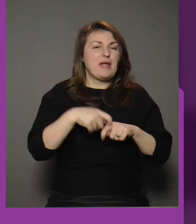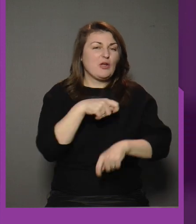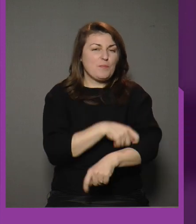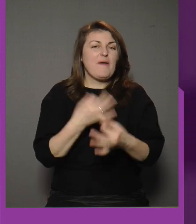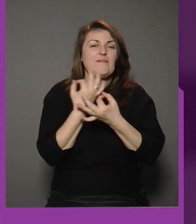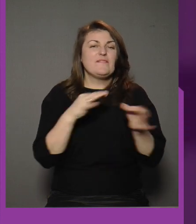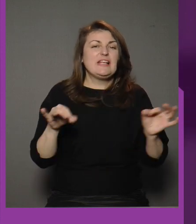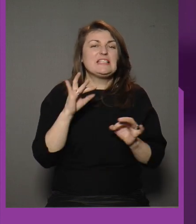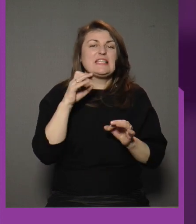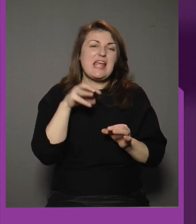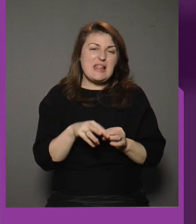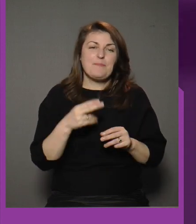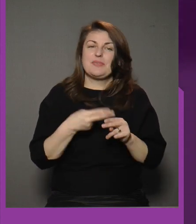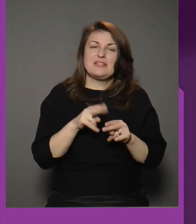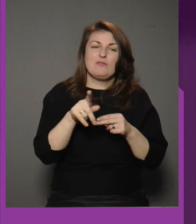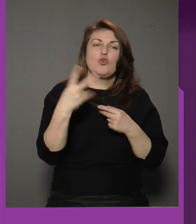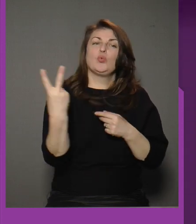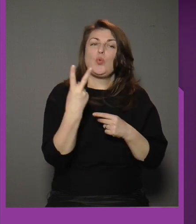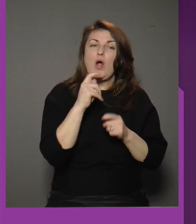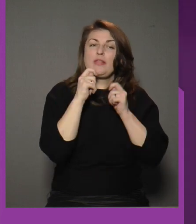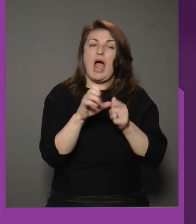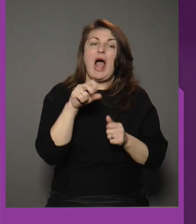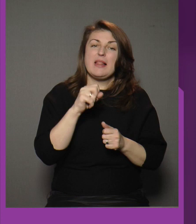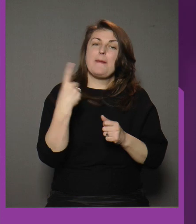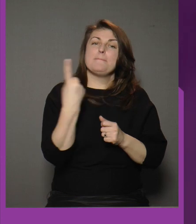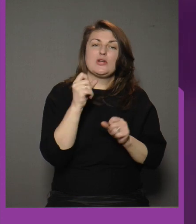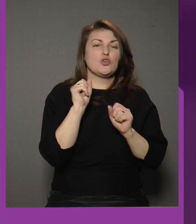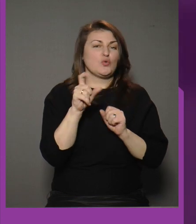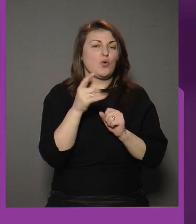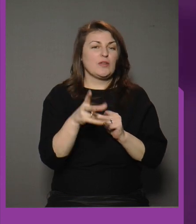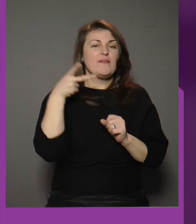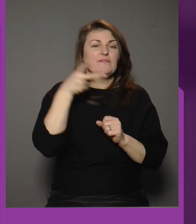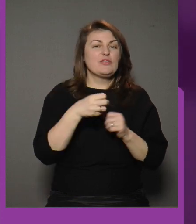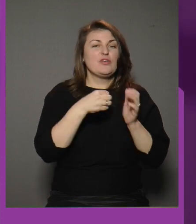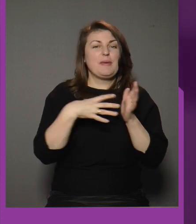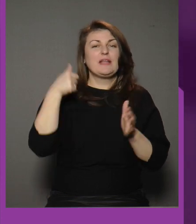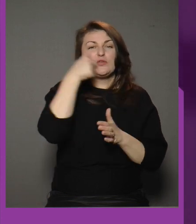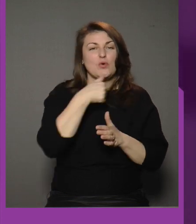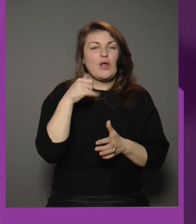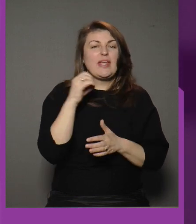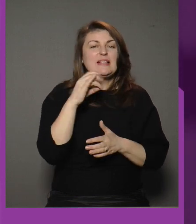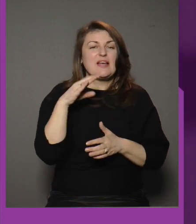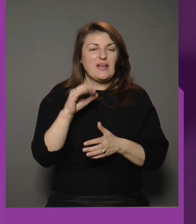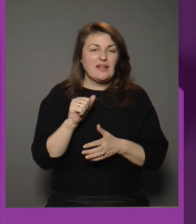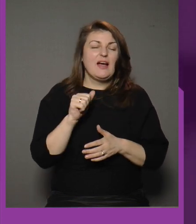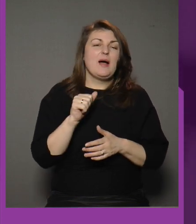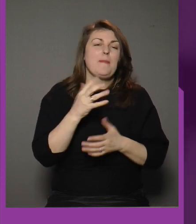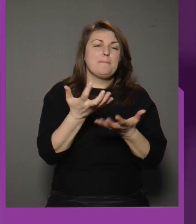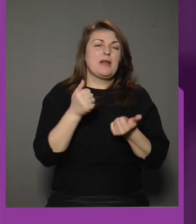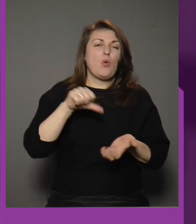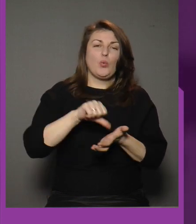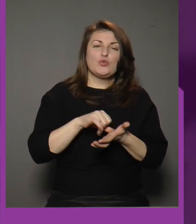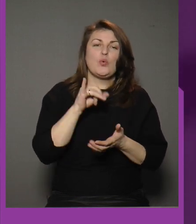вільним стилем, це вже в неї друга нагорода, але перше золото. 2015 року Єлизавета бере участь